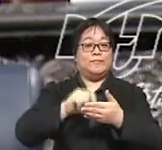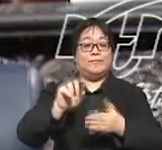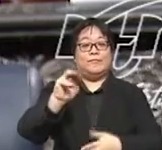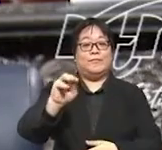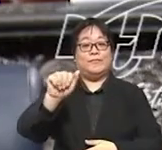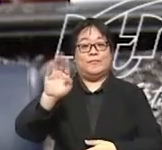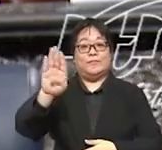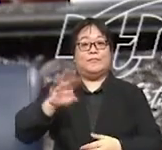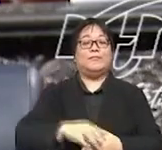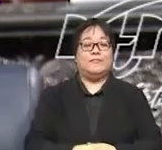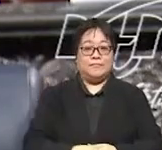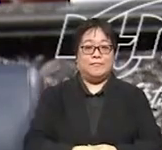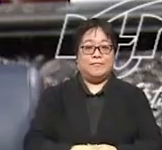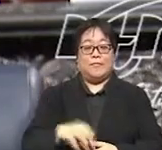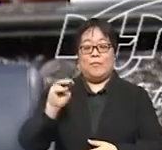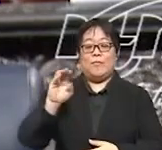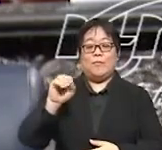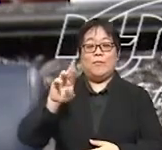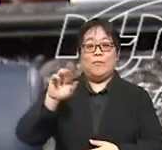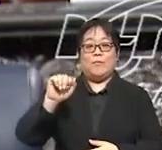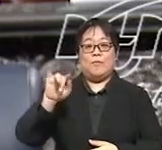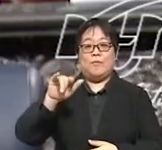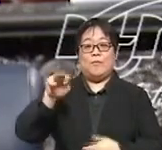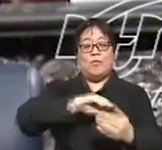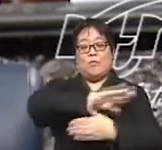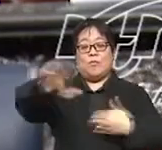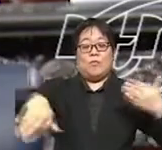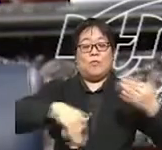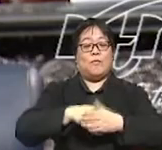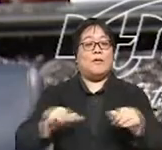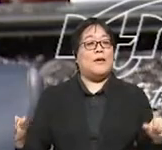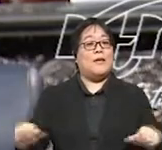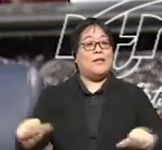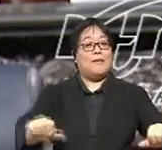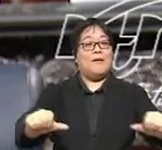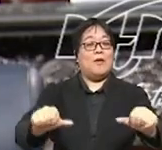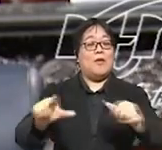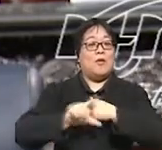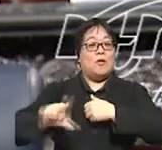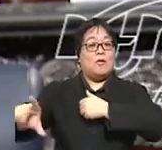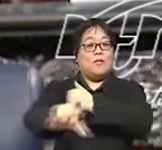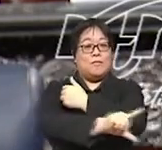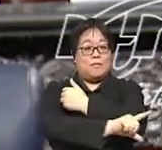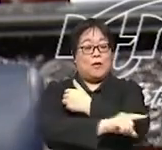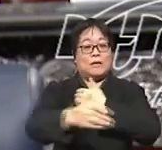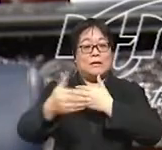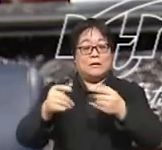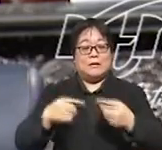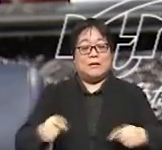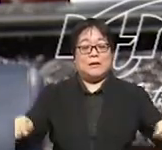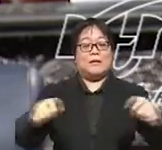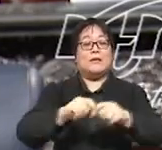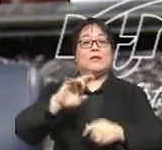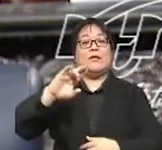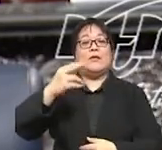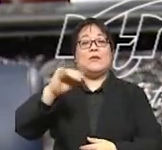dan moratorium menghentikan semua aktivitas activity perlombongan disekitat asyik ini